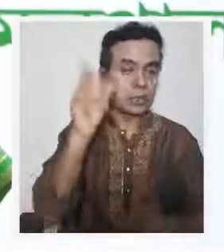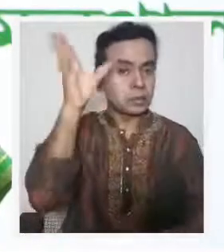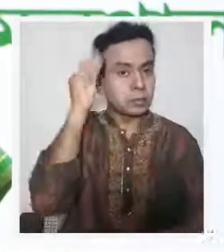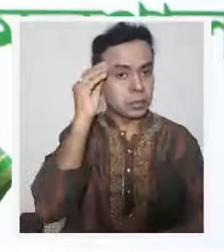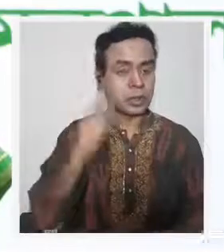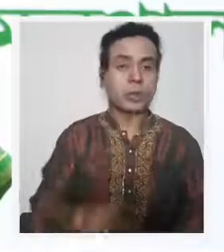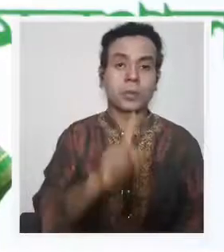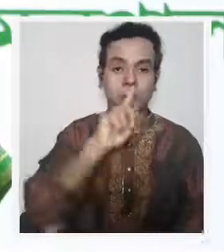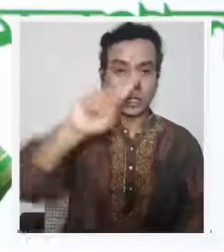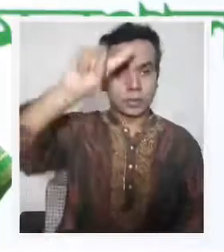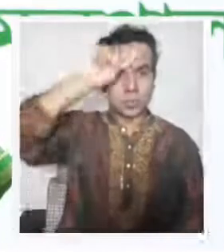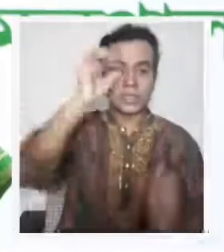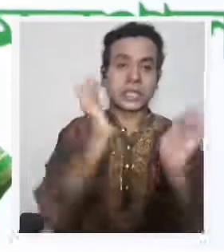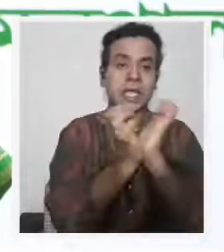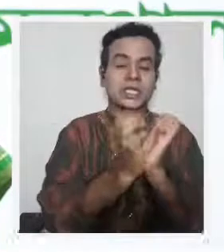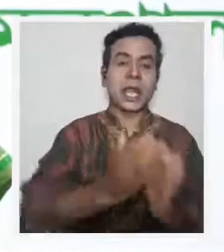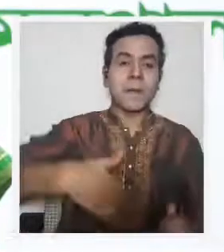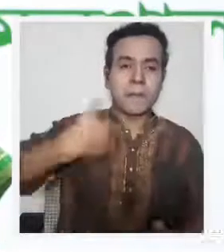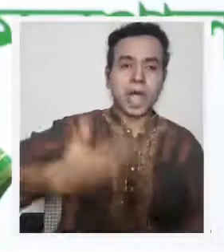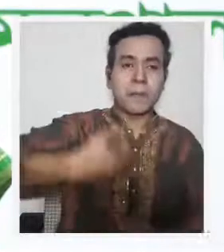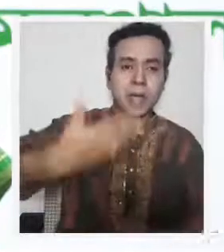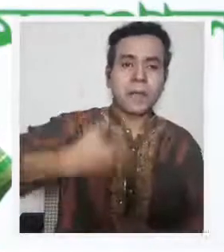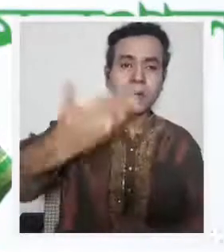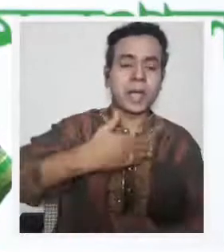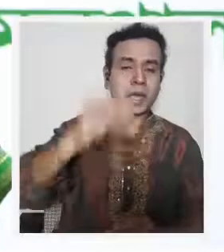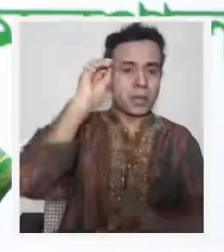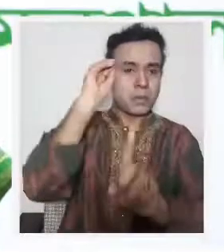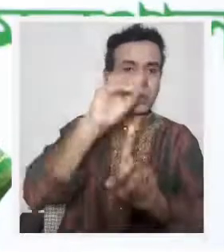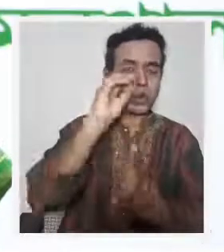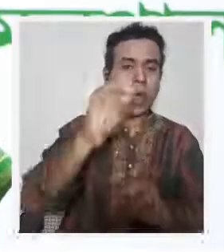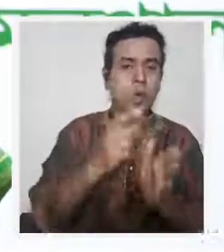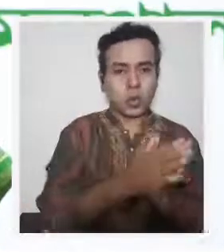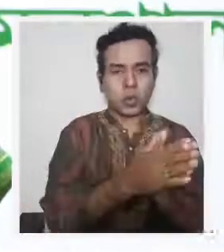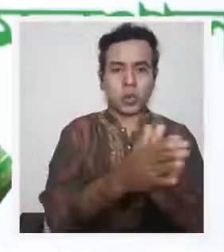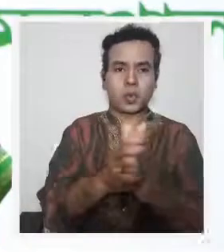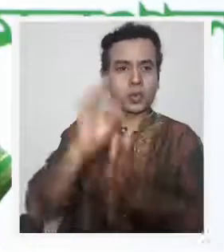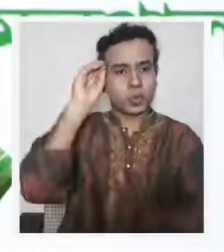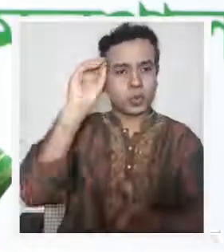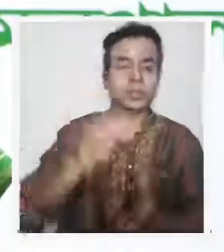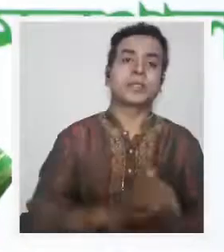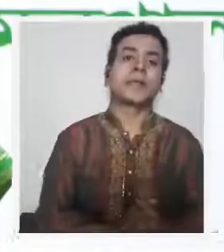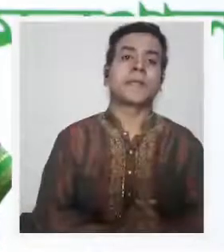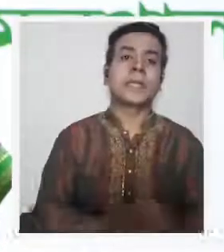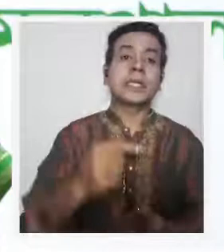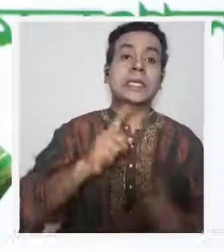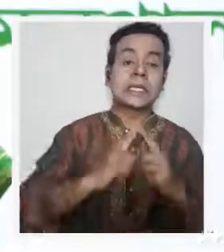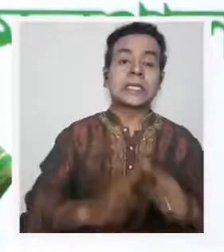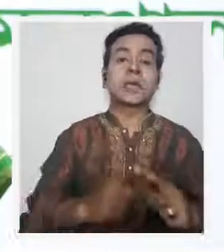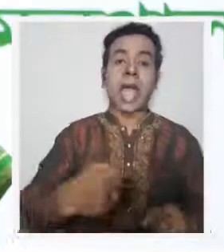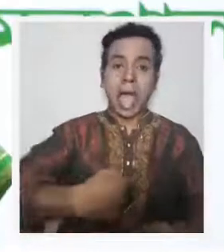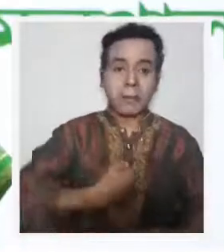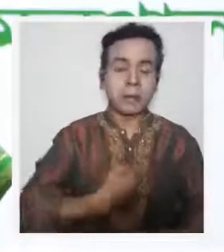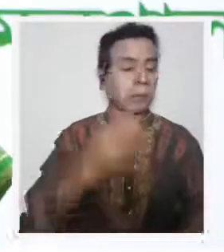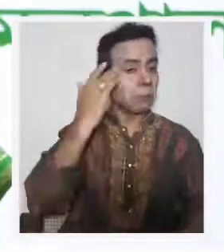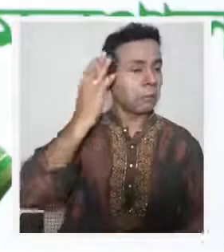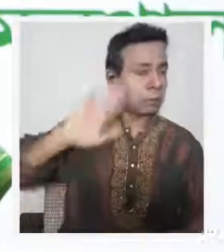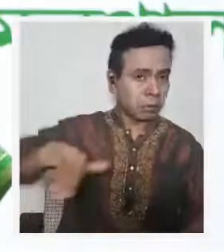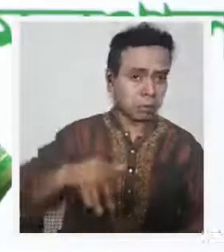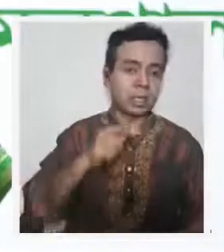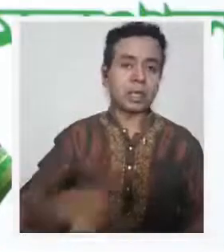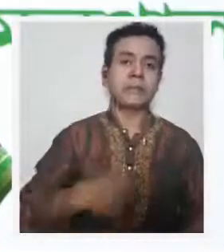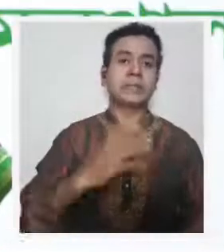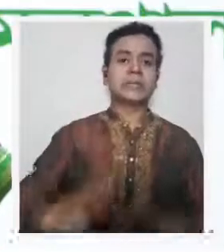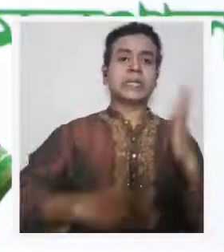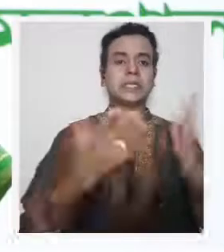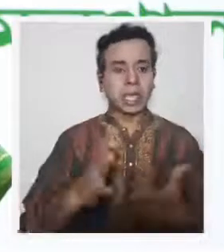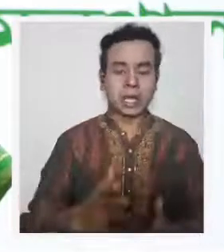যেন আমরা মনে রাখি এবং পালন করি। আমরা আমাদের মাননীয় প্রধানমন্ত্রী প্রতিনিয়তই দিবারাত্রি উনি কাজ করে যাচ্ছেন, কিন্তু